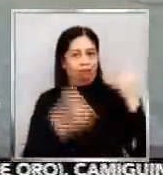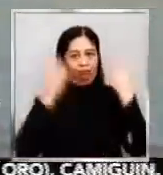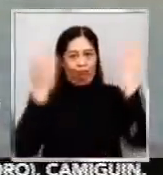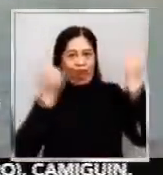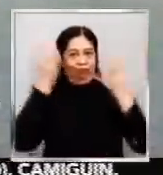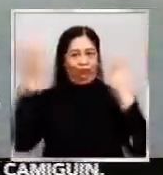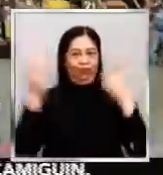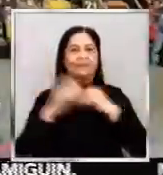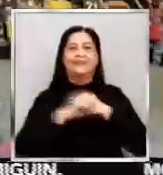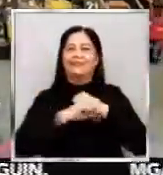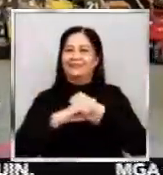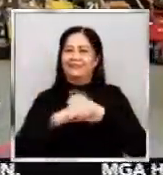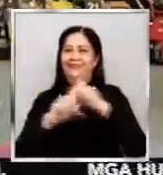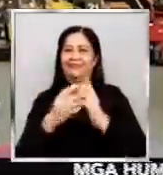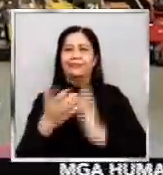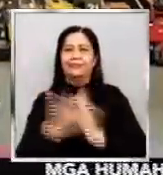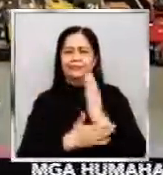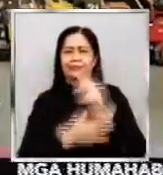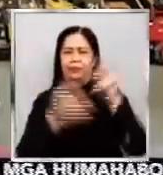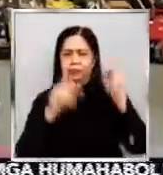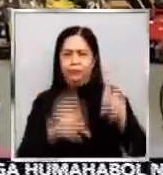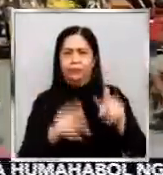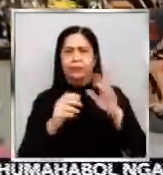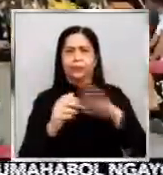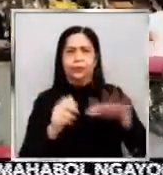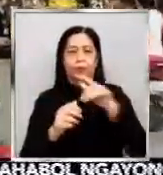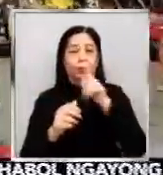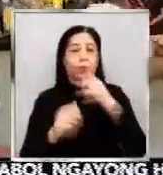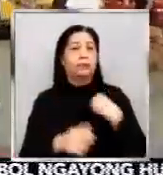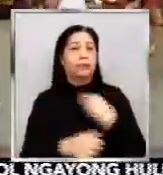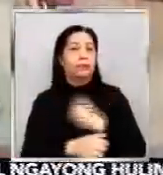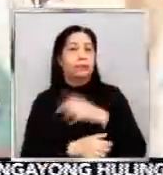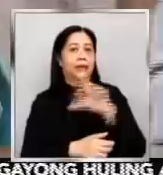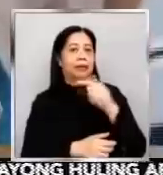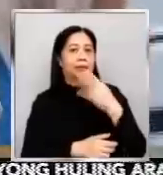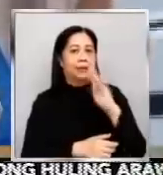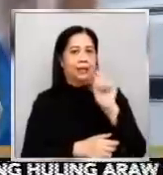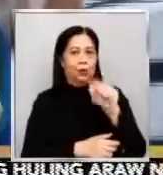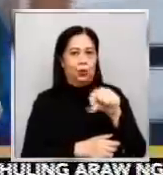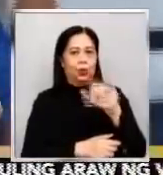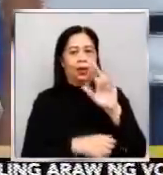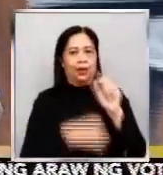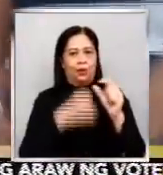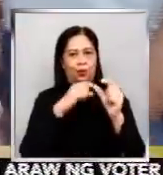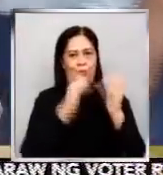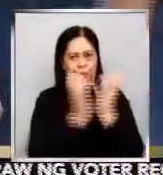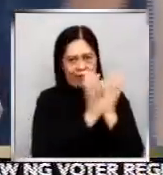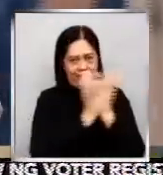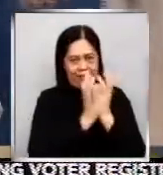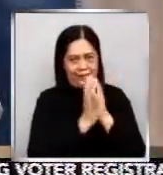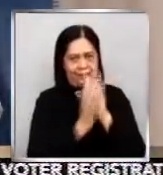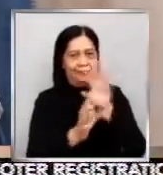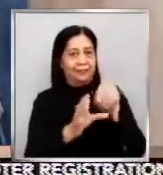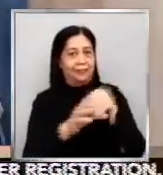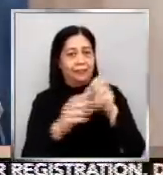ang karapatang pantao ng mga miyembro ng LGBTQIA community. Isa rin siyang mental health